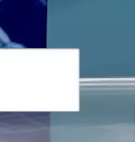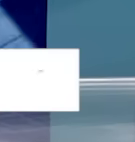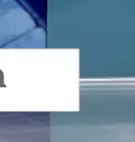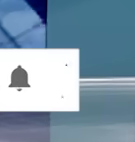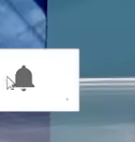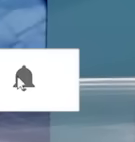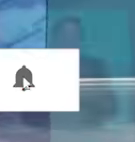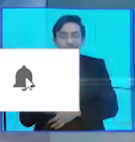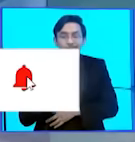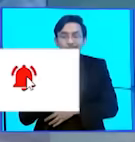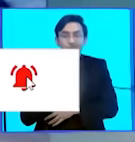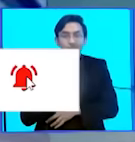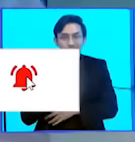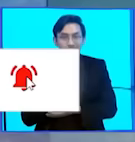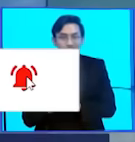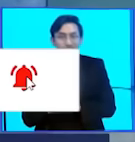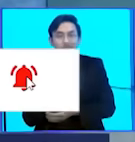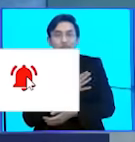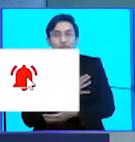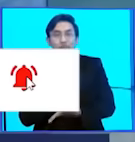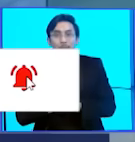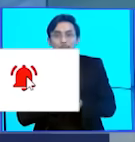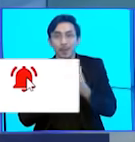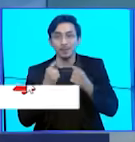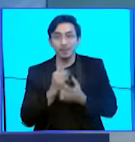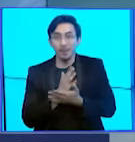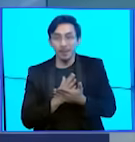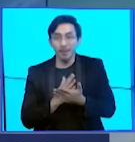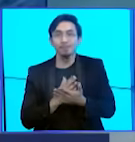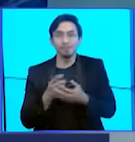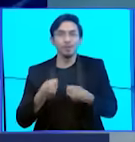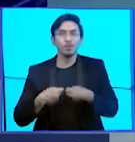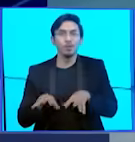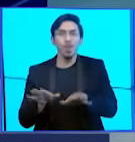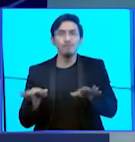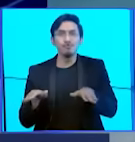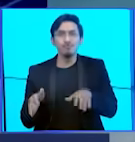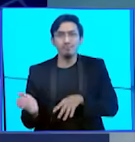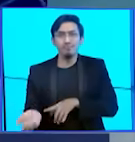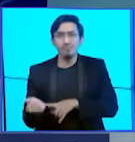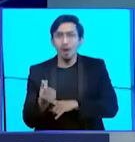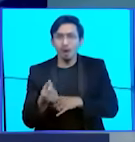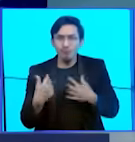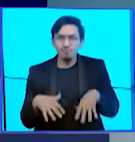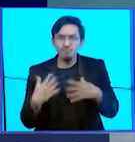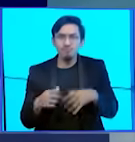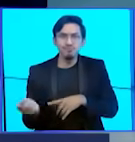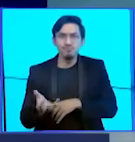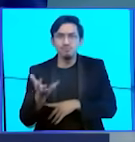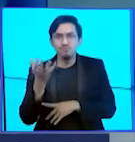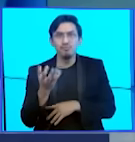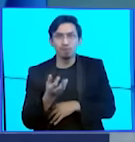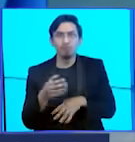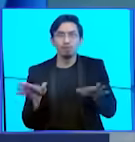Masih bersama Seputar iNews siang, pemirsa. Seorang warga Kabupaten Pekalongan, Jawa Tengah menjual burung dara dengan harga fantastis.